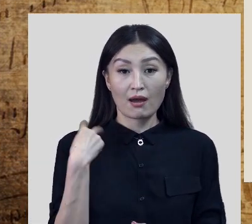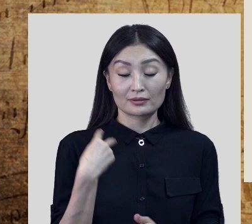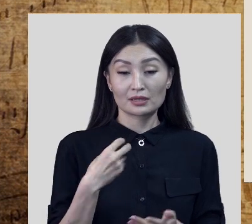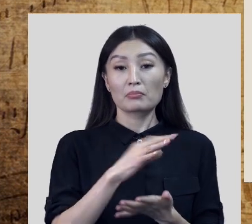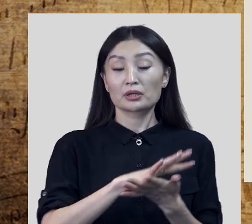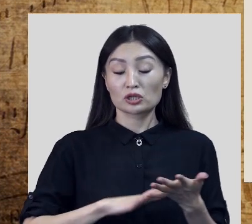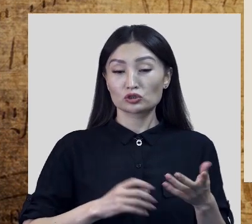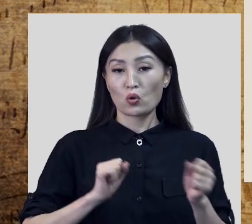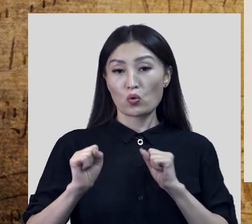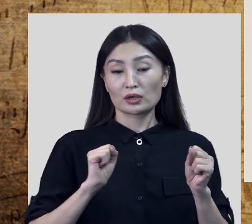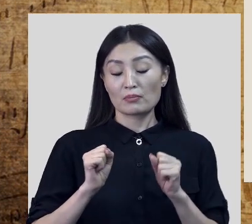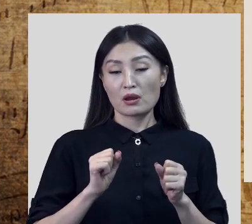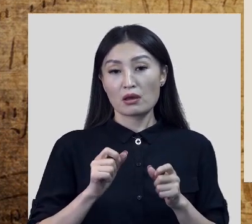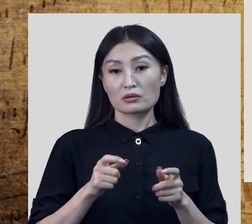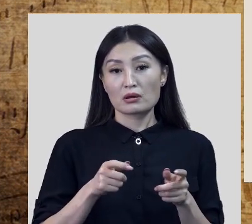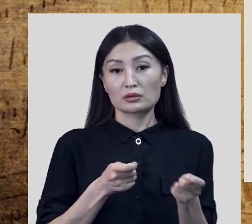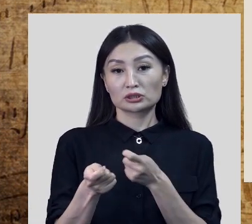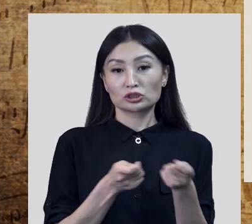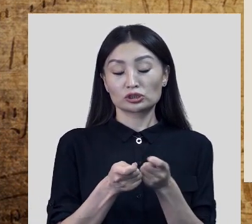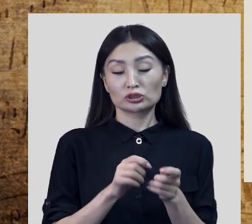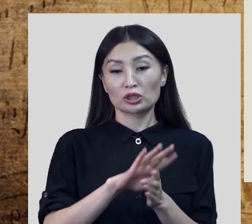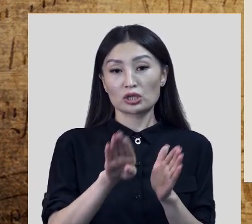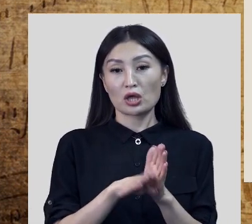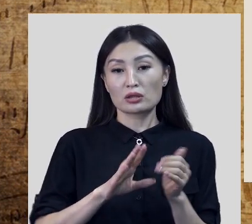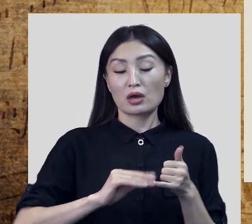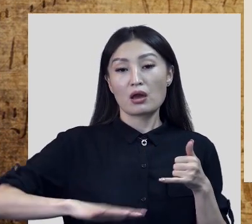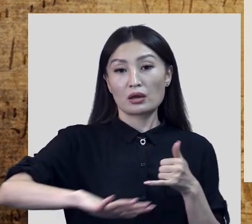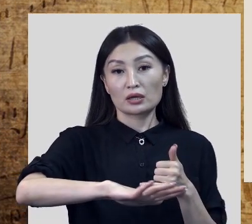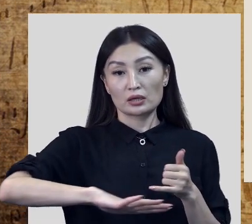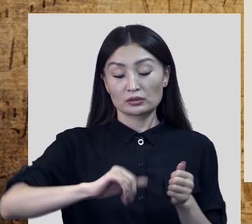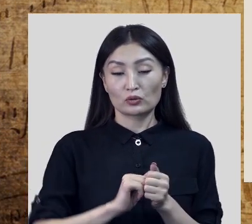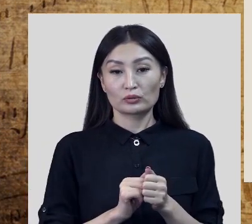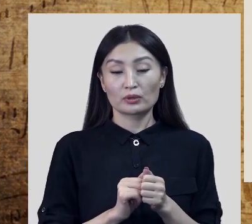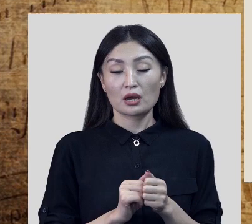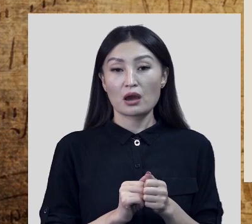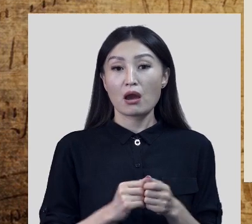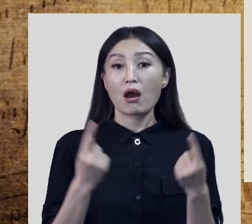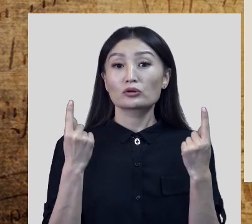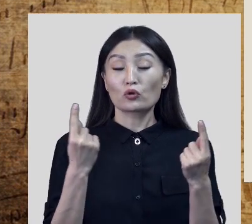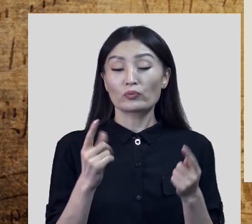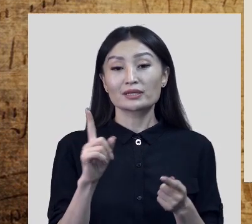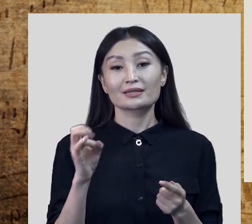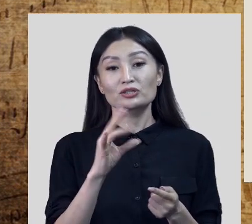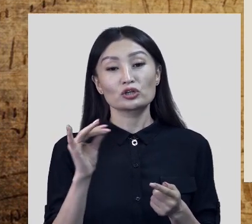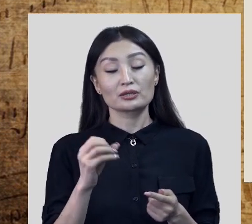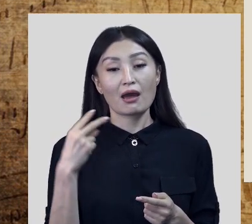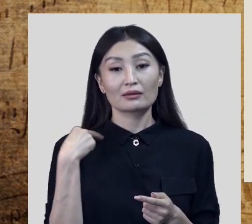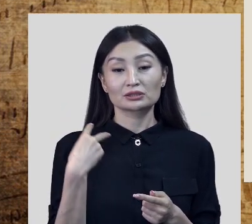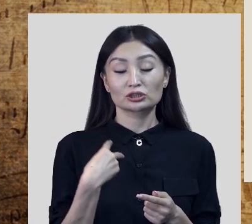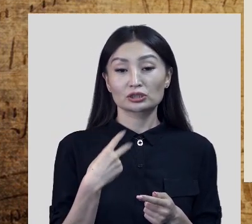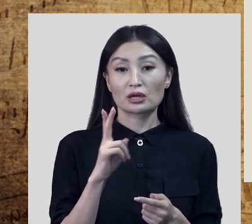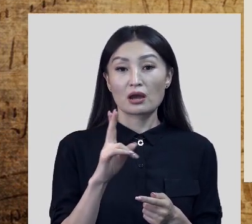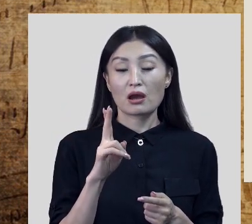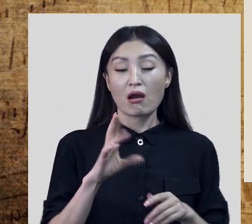продолжал укреплять господстве над колониями и расширять свои заморские владения огромное значение английские колонизаторы